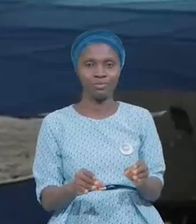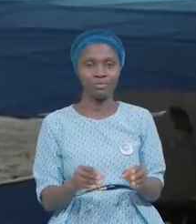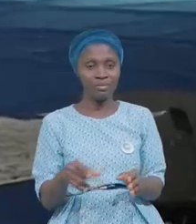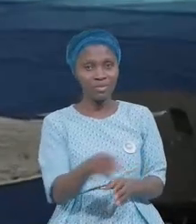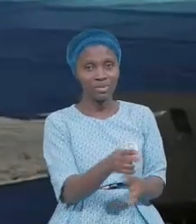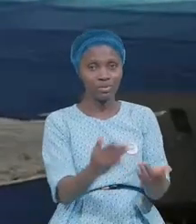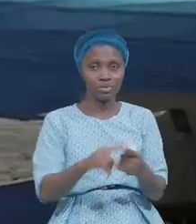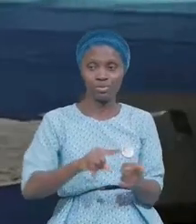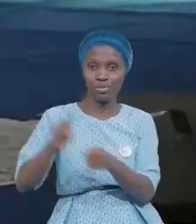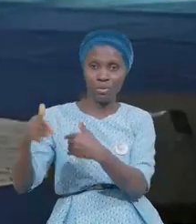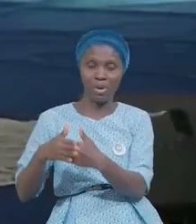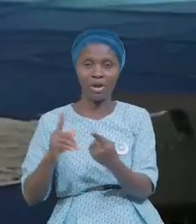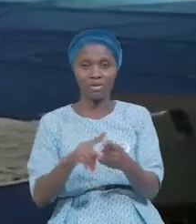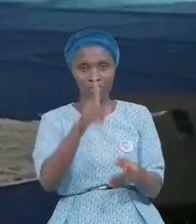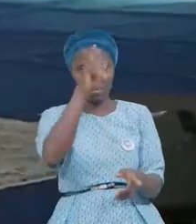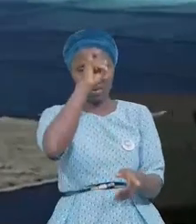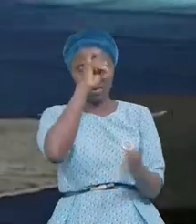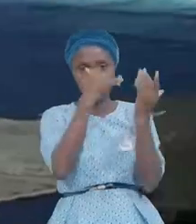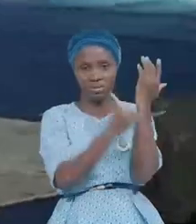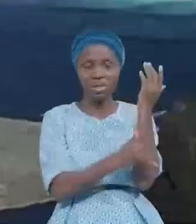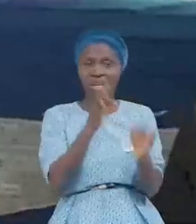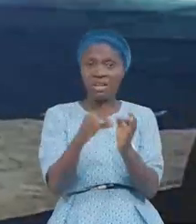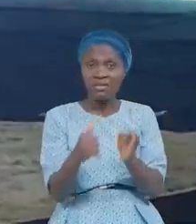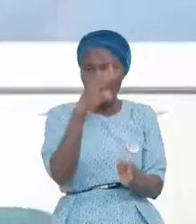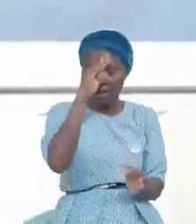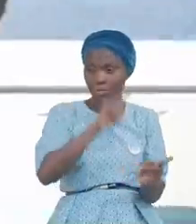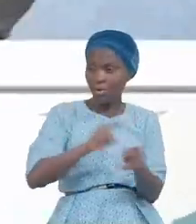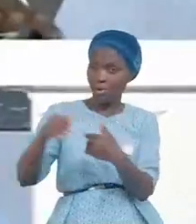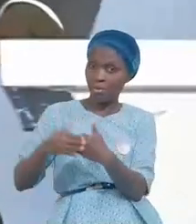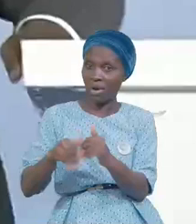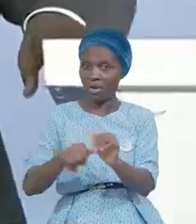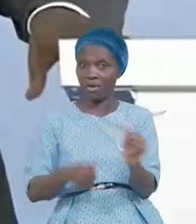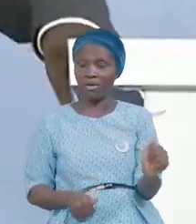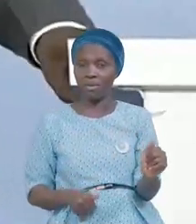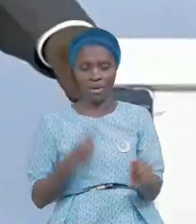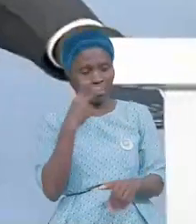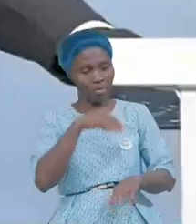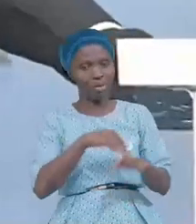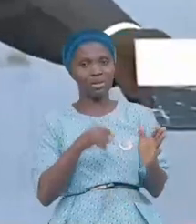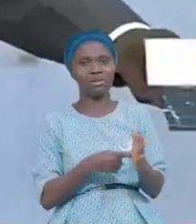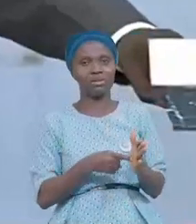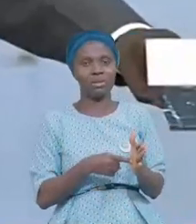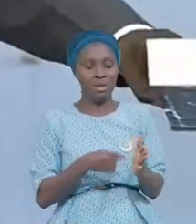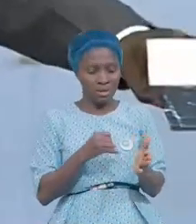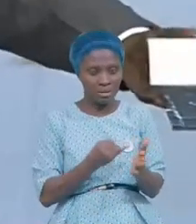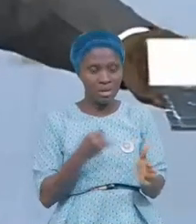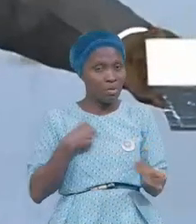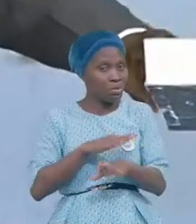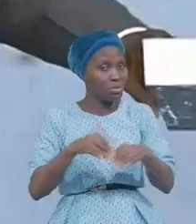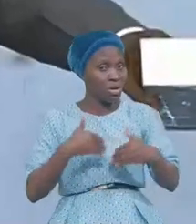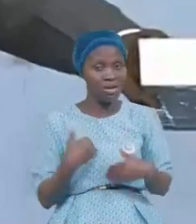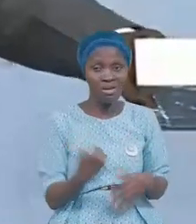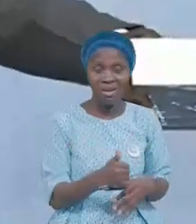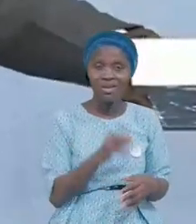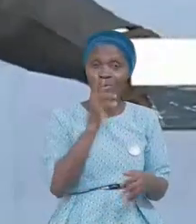Égypte. Si quelqu'un se retire, ah, nous n'avons pas d'eau à boire, et l'eau que nous avons trouvée